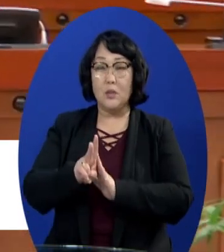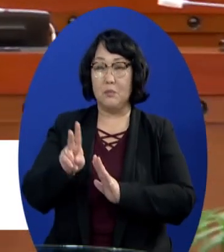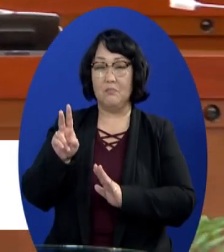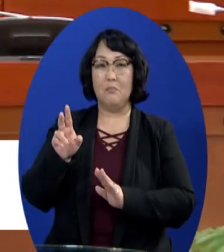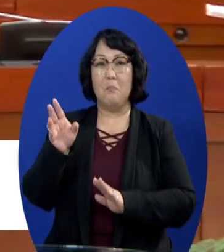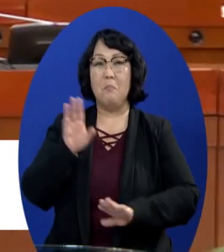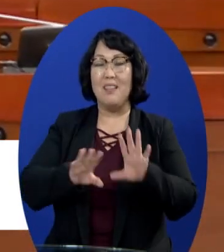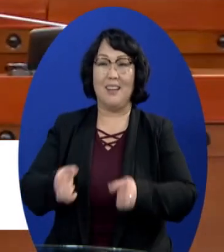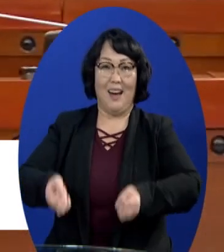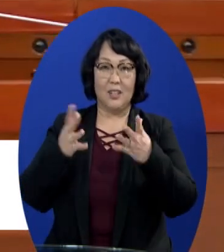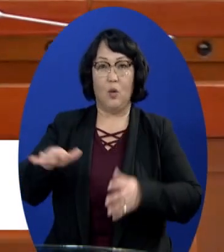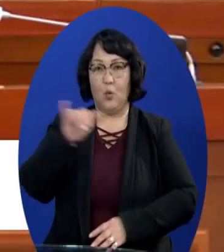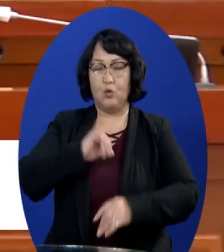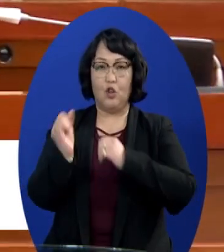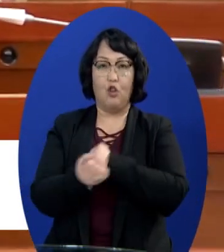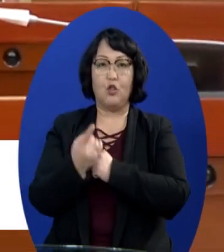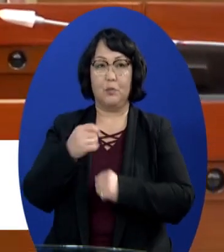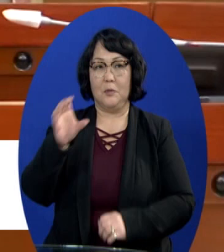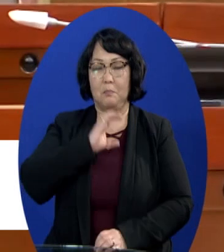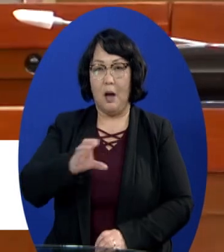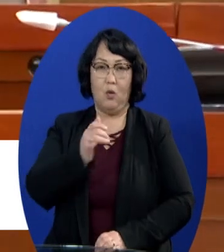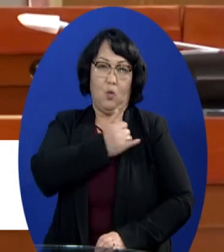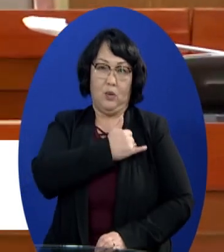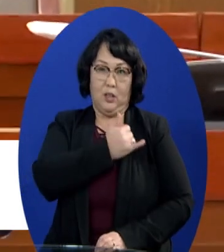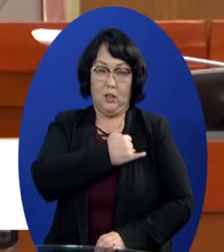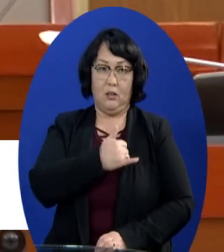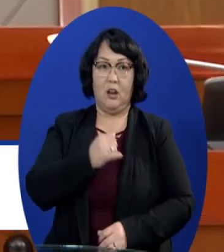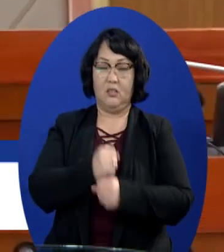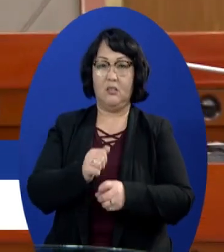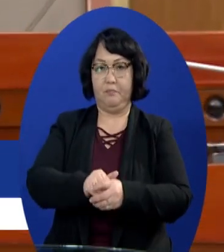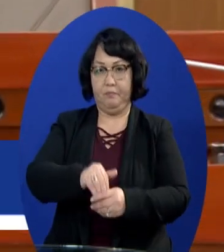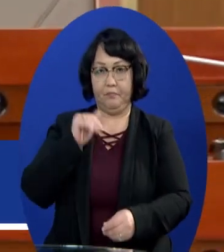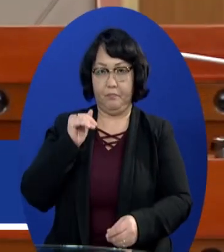уялдуулж улсын онцгой комиссийн удирдлага огцорж байна.